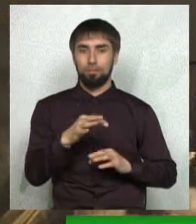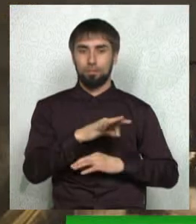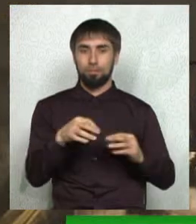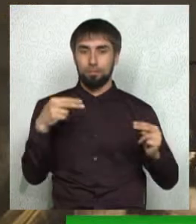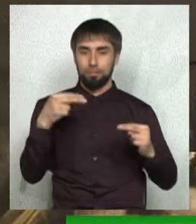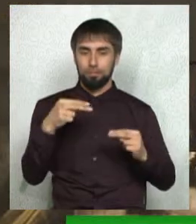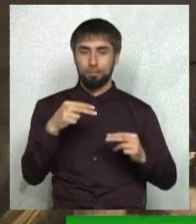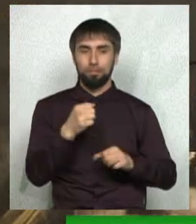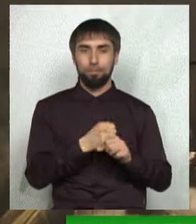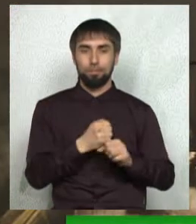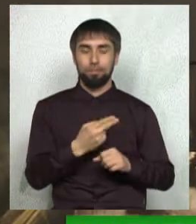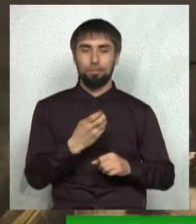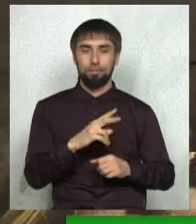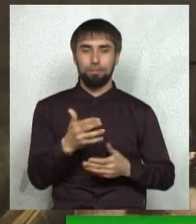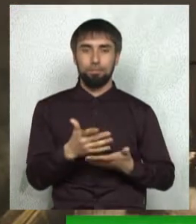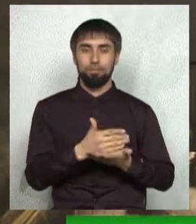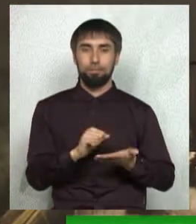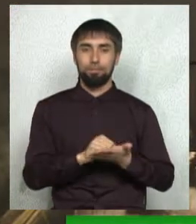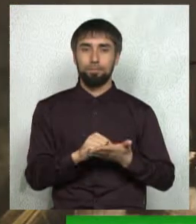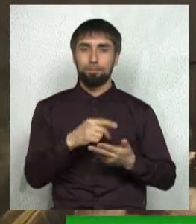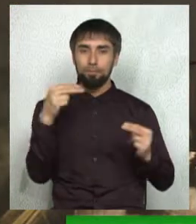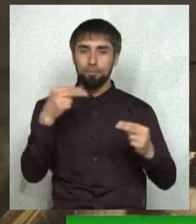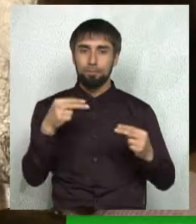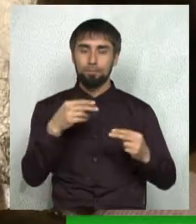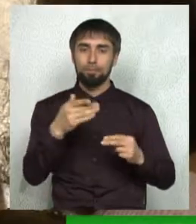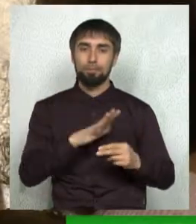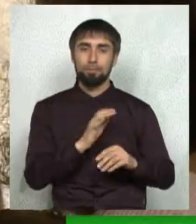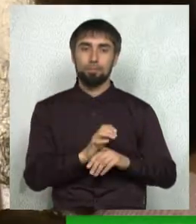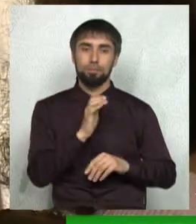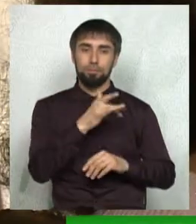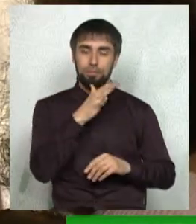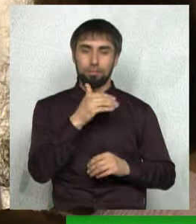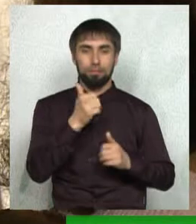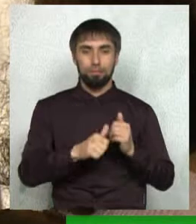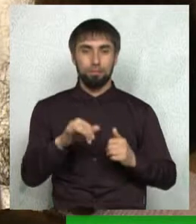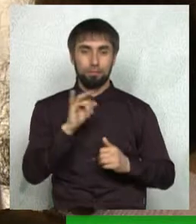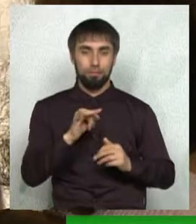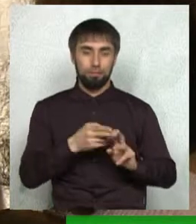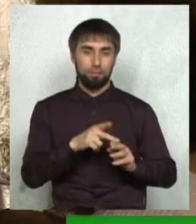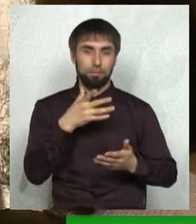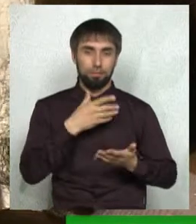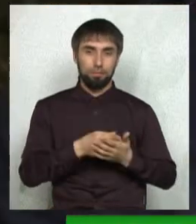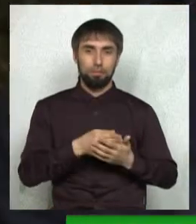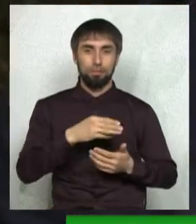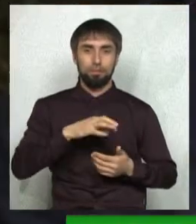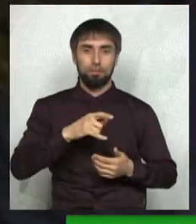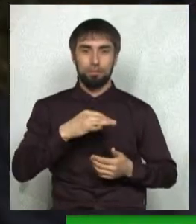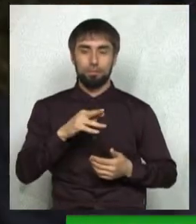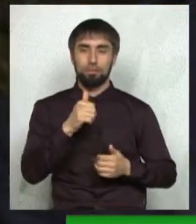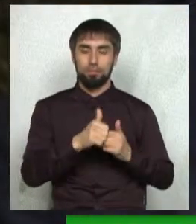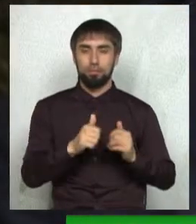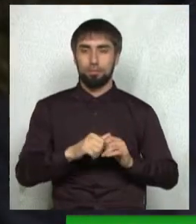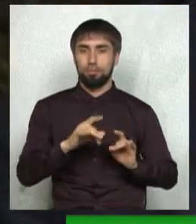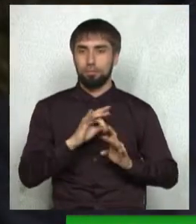«Очевидец» разработан с целью сбора документальных свидетельств очевидцев депортации. Каждая история – это индивидуальная трагедия, часто